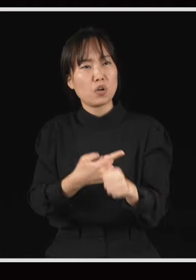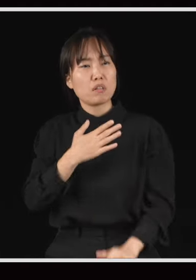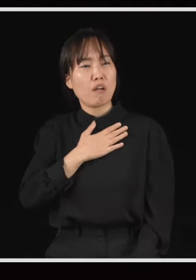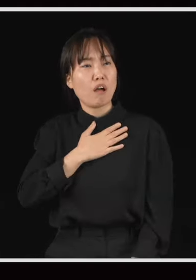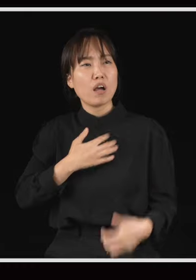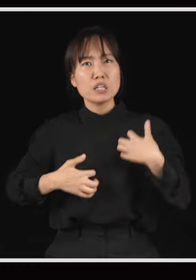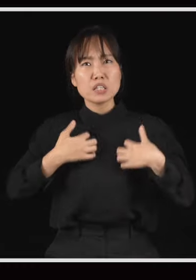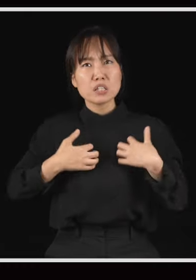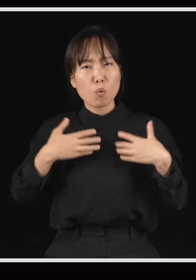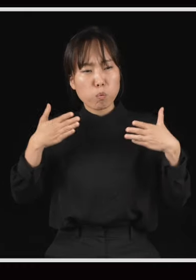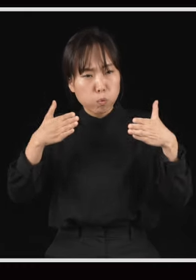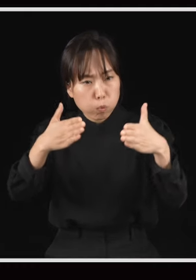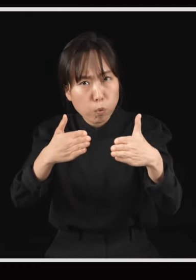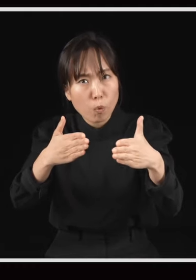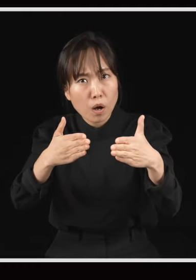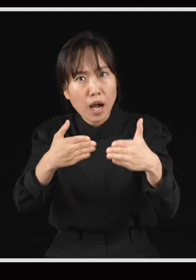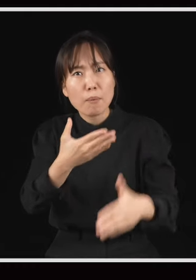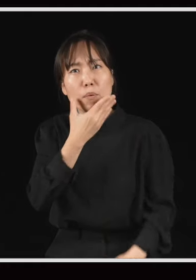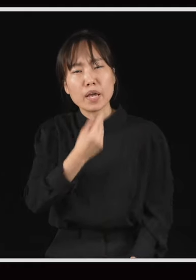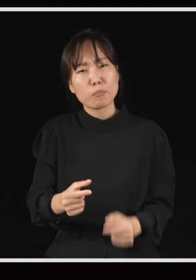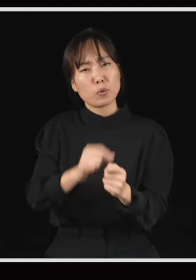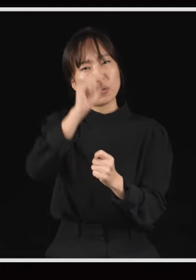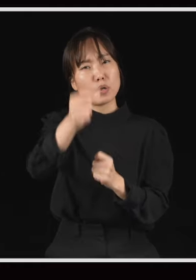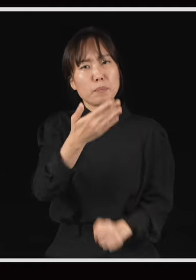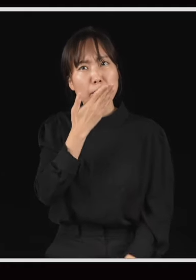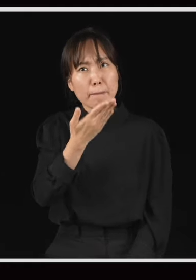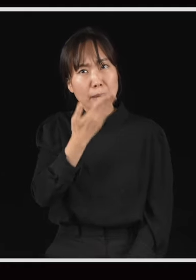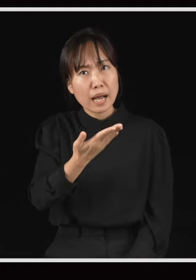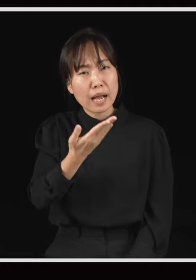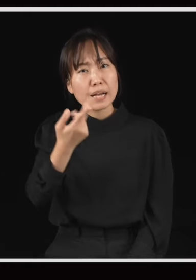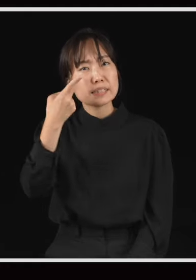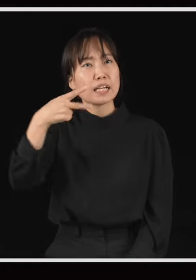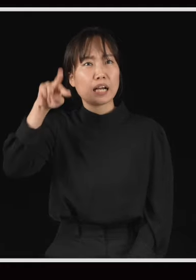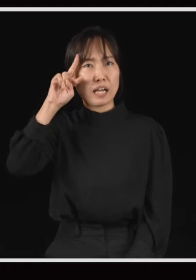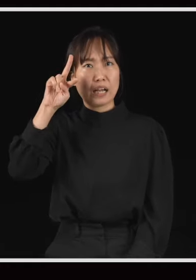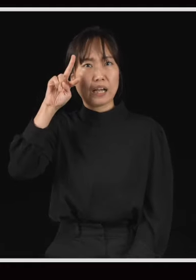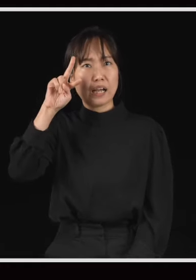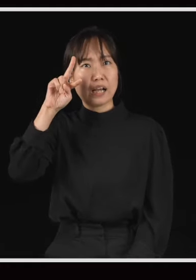나는 더 영속적으로 행복해질 수 있을 것이다라고 오해를 하는 것이죠.